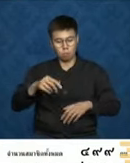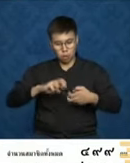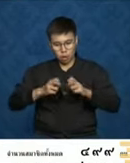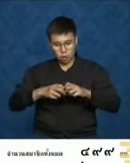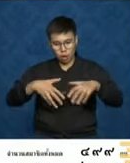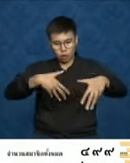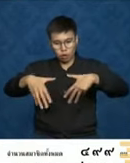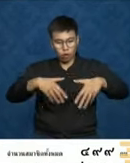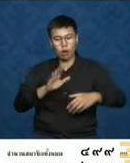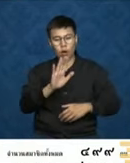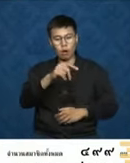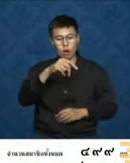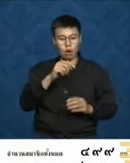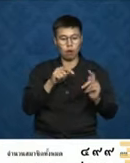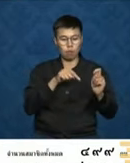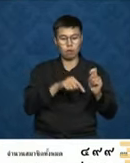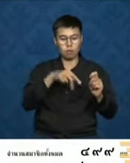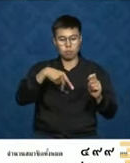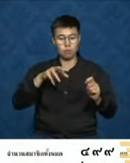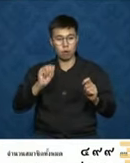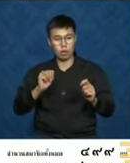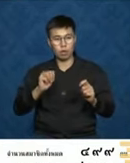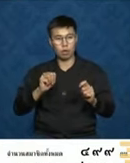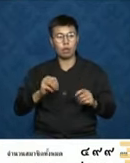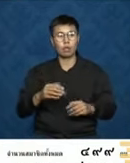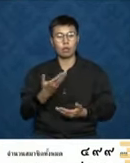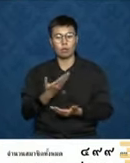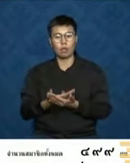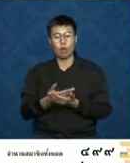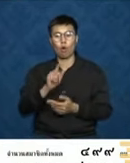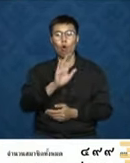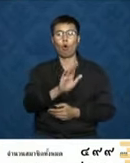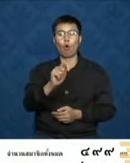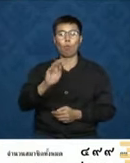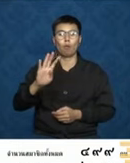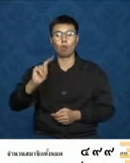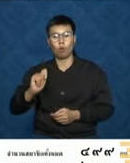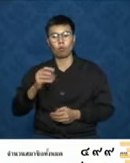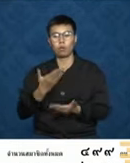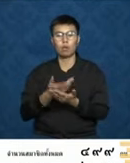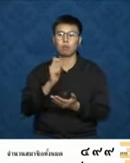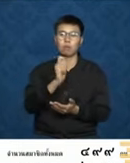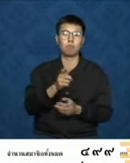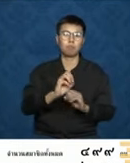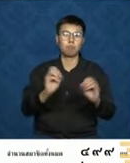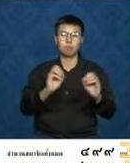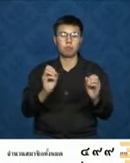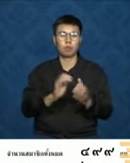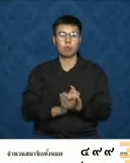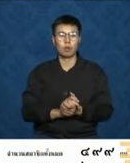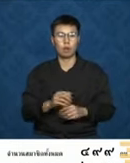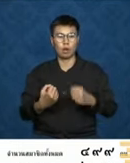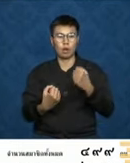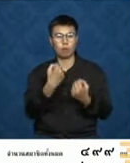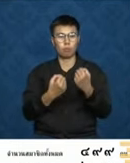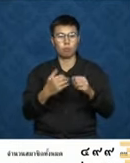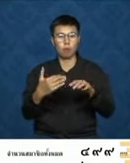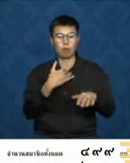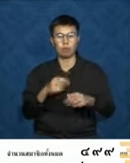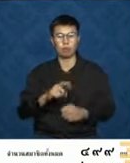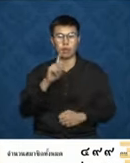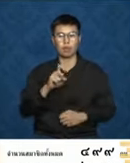อำเภอพิมาด้วยครับท้องถิ่นไม่มีงบประมาณดำเนินการเองหรอกครับอยากให้ท่านช่วยไปดูแล้วจะได้รู้ว่าขับผ่านแต่ละครั้งมันเสียวแค่ไหนครับขอบพระคุณ